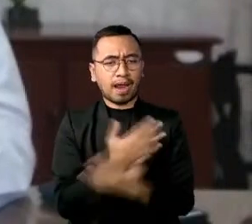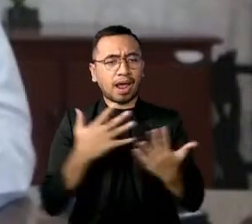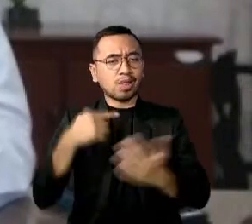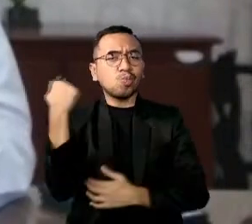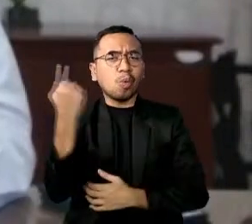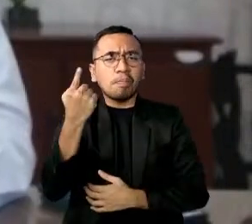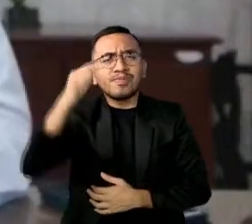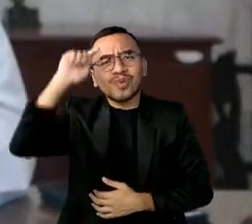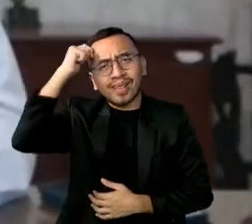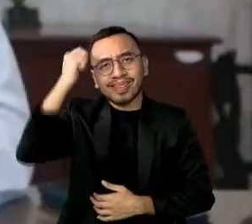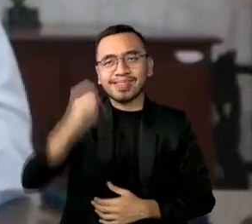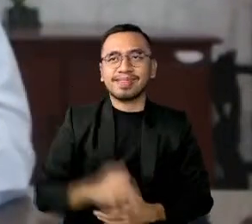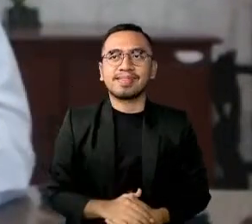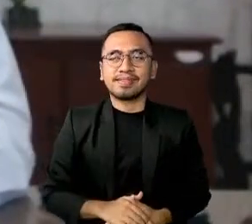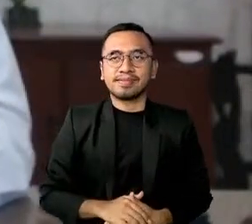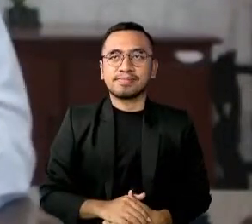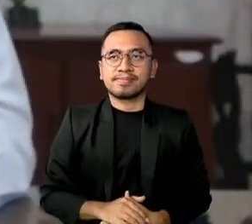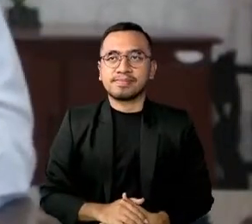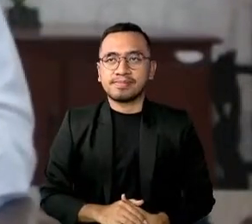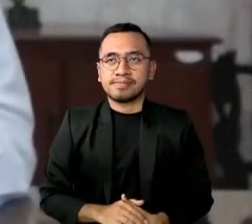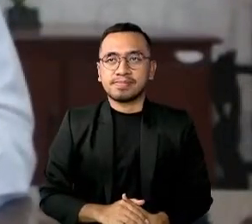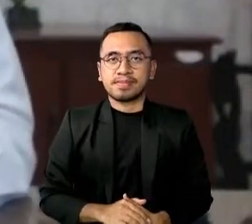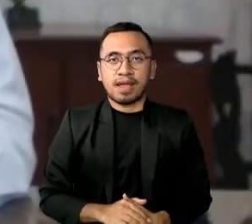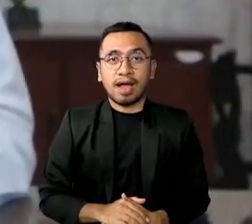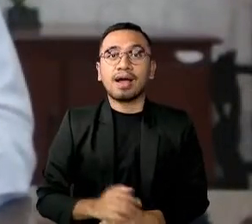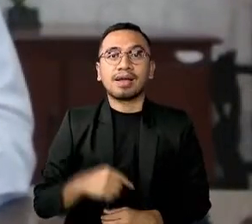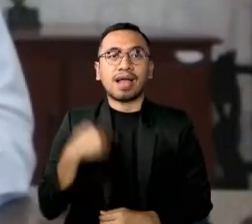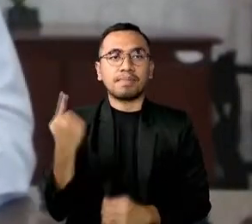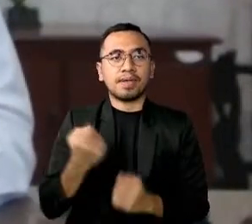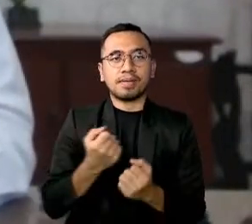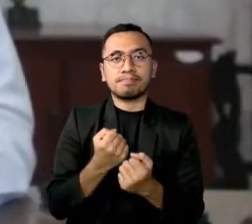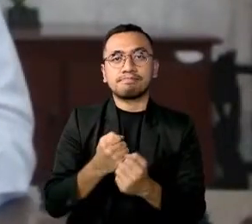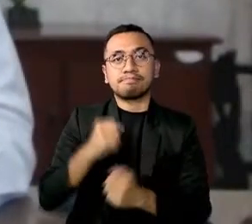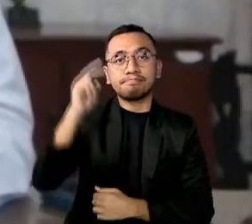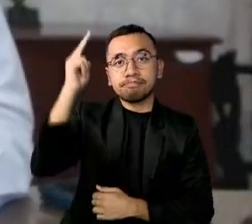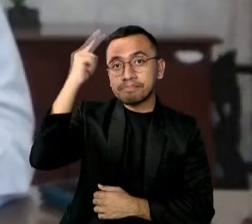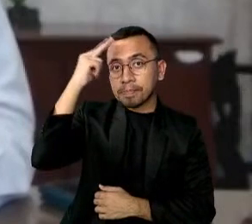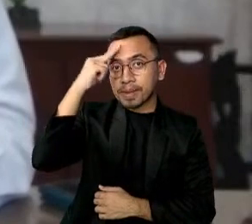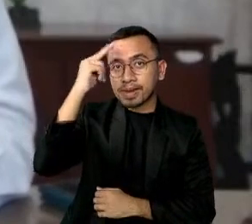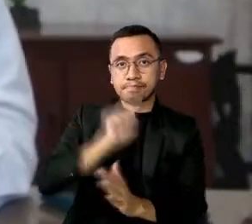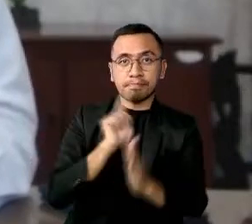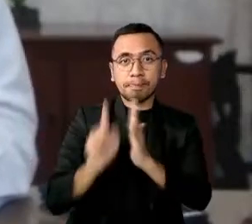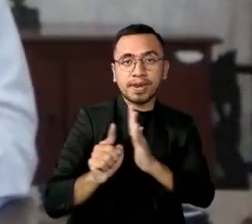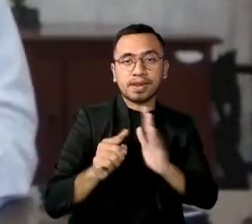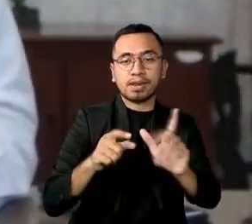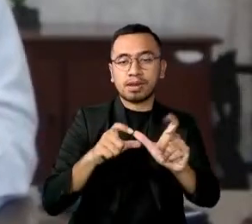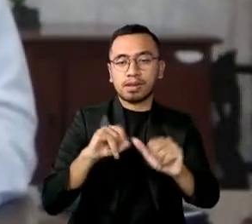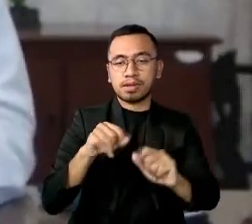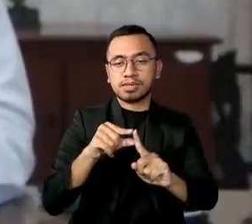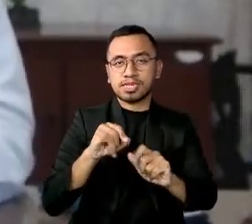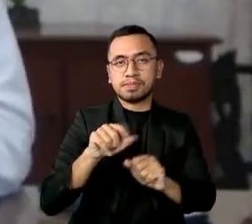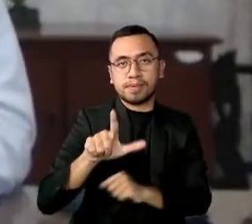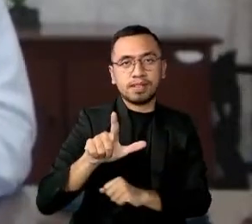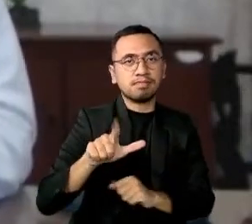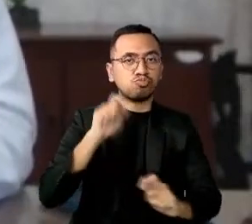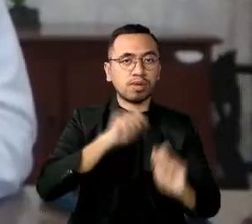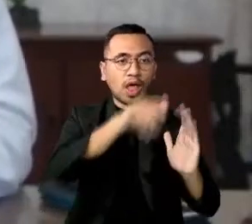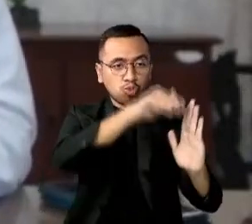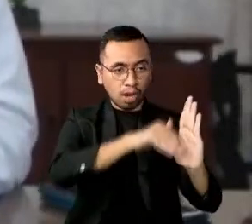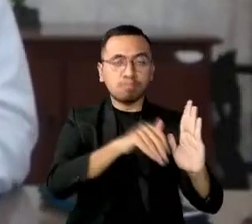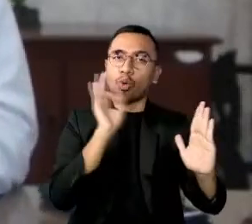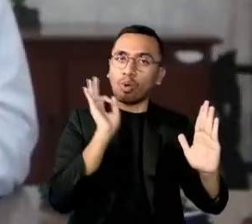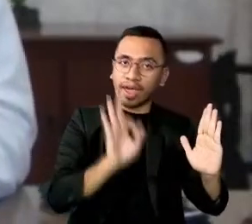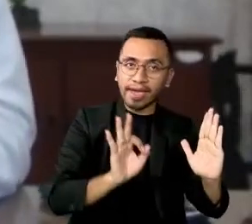availablevidmem Okelah membuat edukasinya dan juga tetap menurut